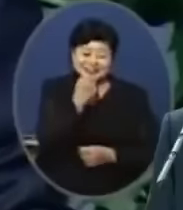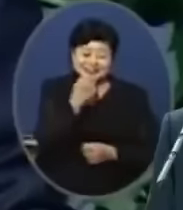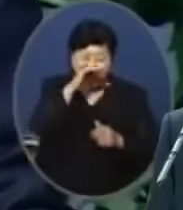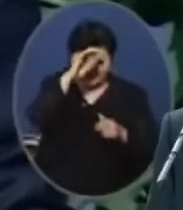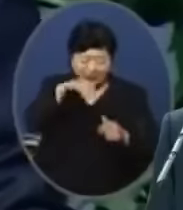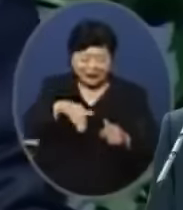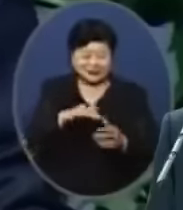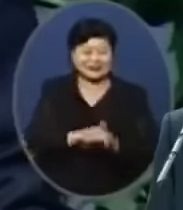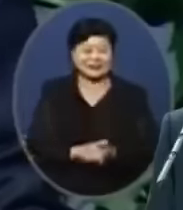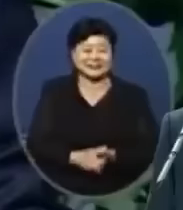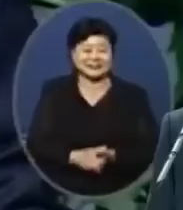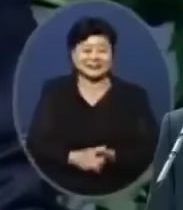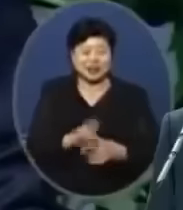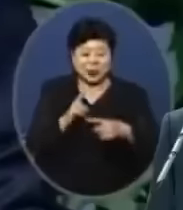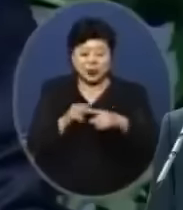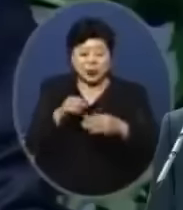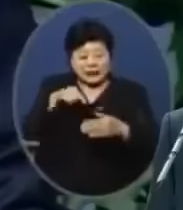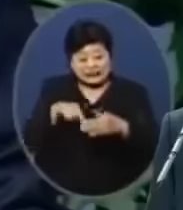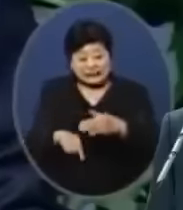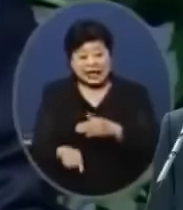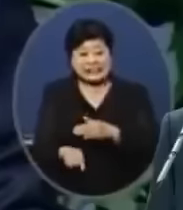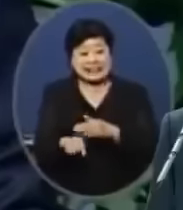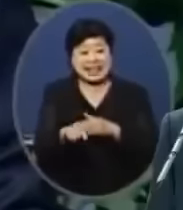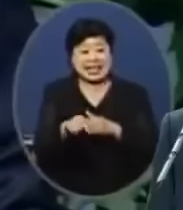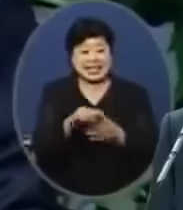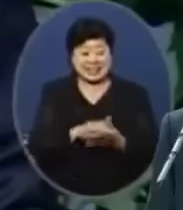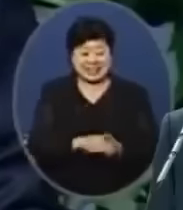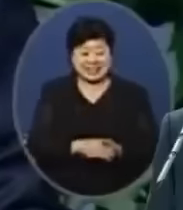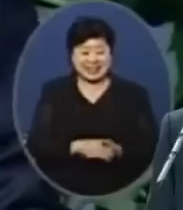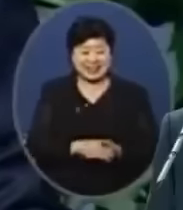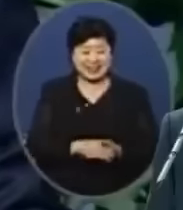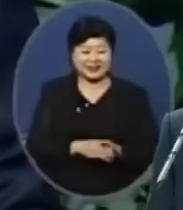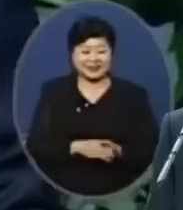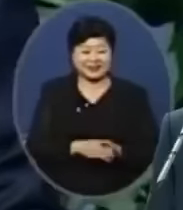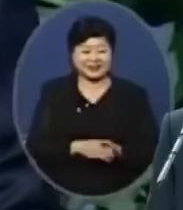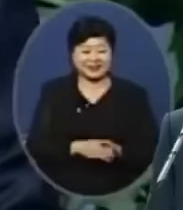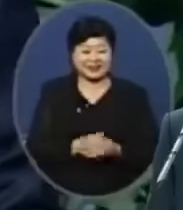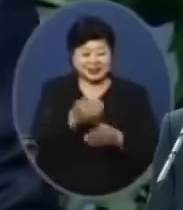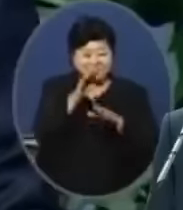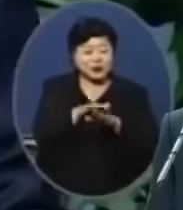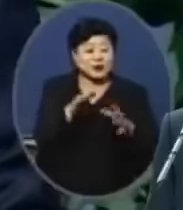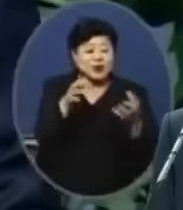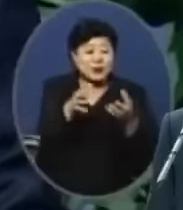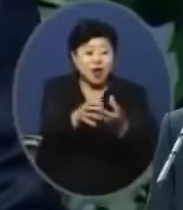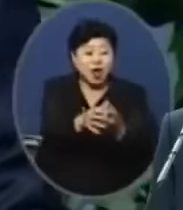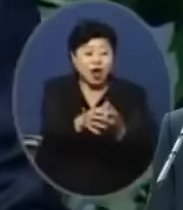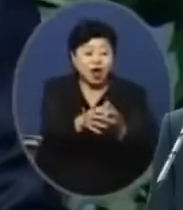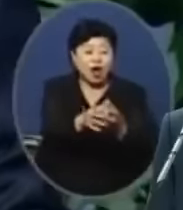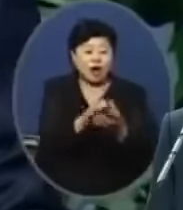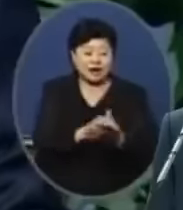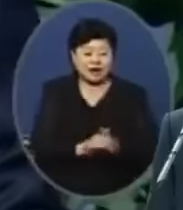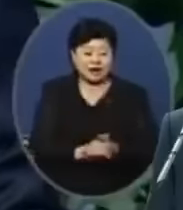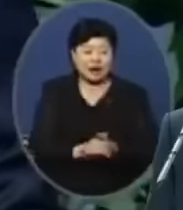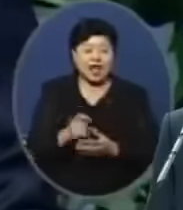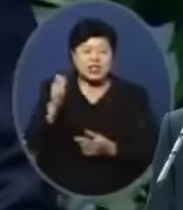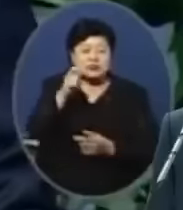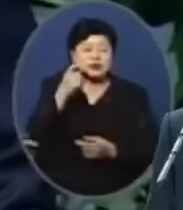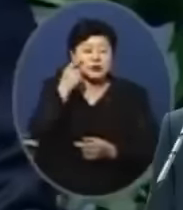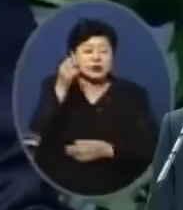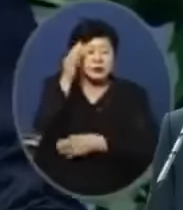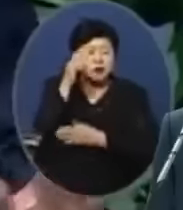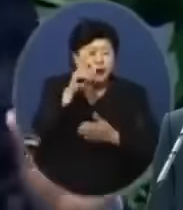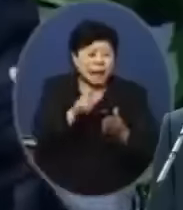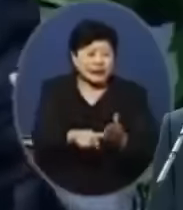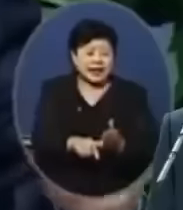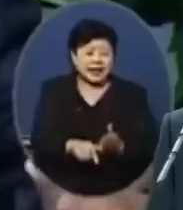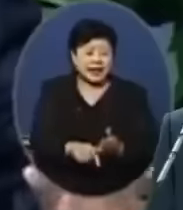그래요. 따라오니까 교회 지하실에 가니까 지하실에 성도들이 모여서 스펄전 목사님이 설교할